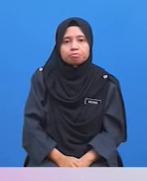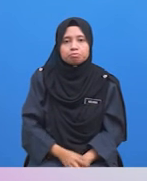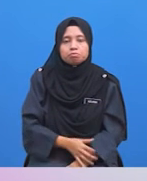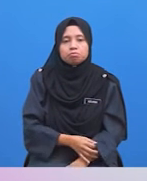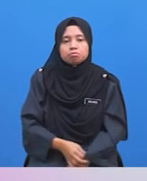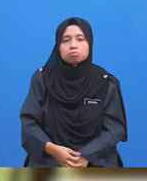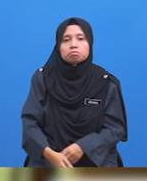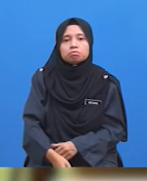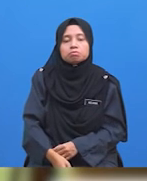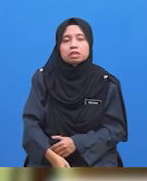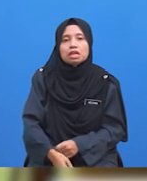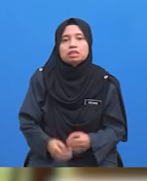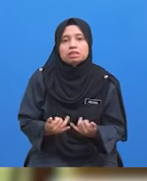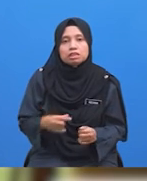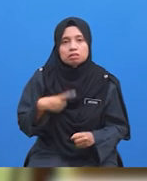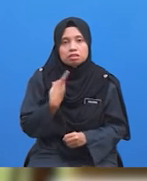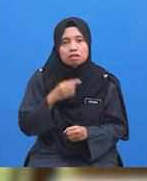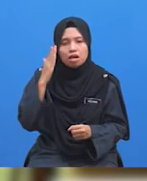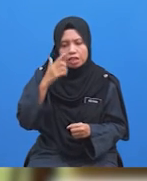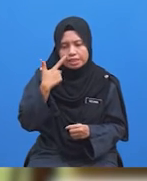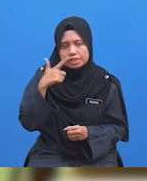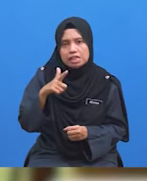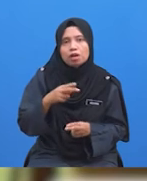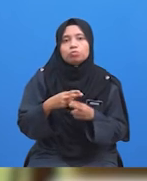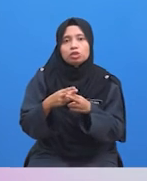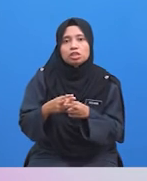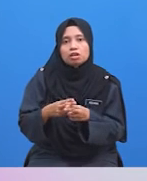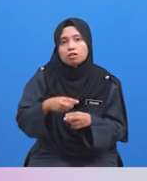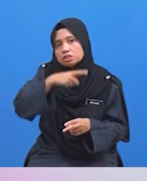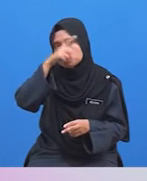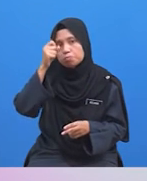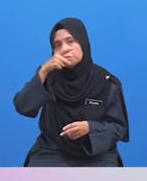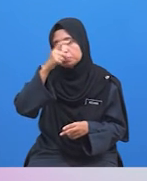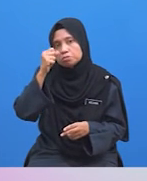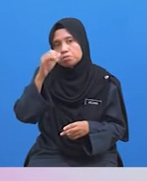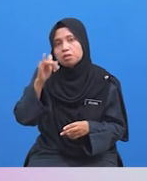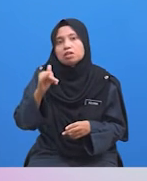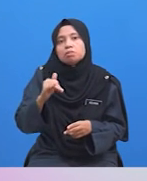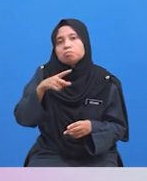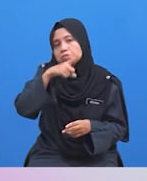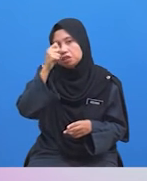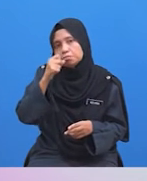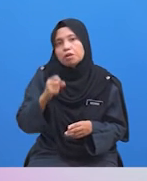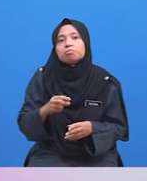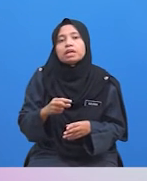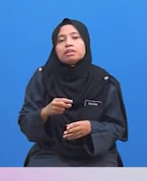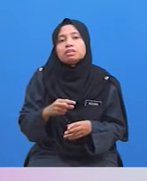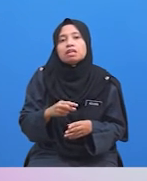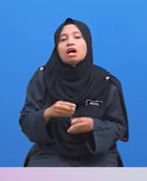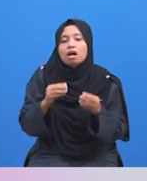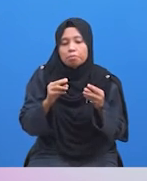Amerika Sekarang kita akan melihat pula faktur-faktur yang mempengaruhi migrasi